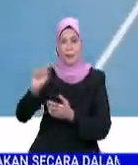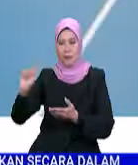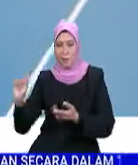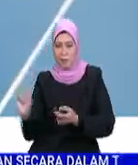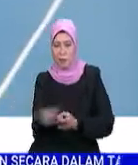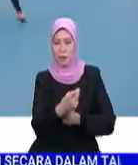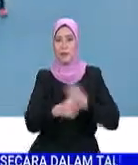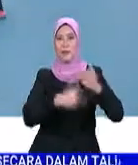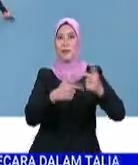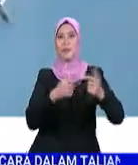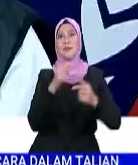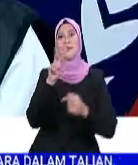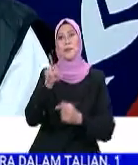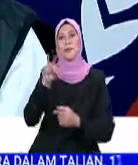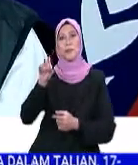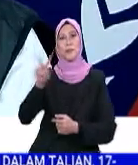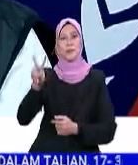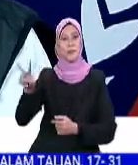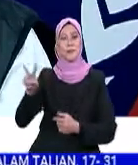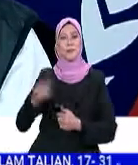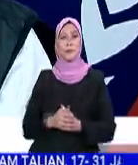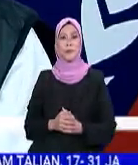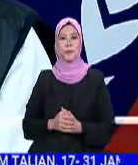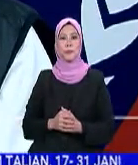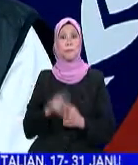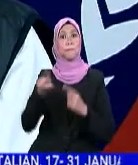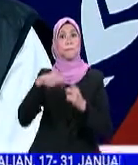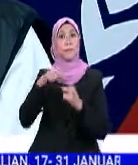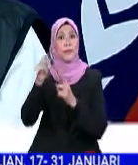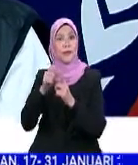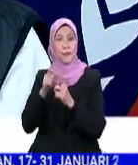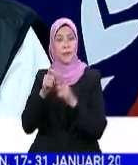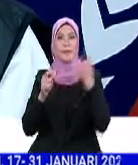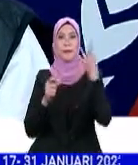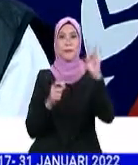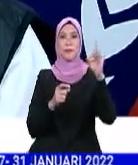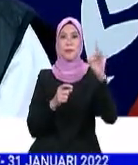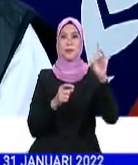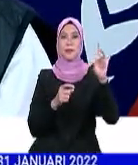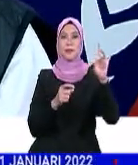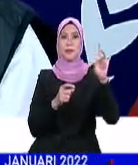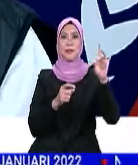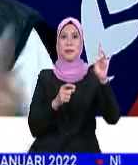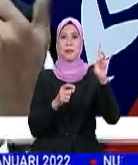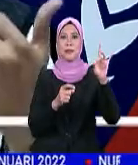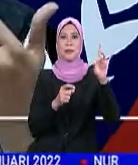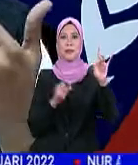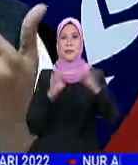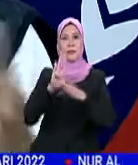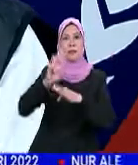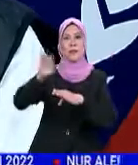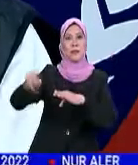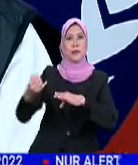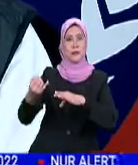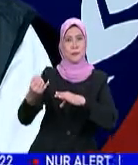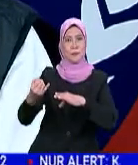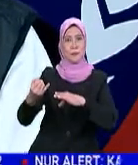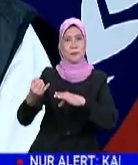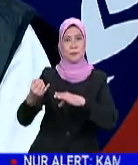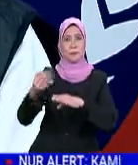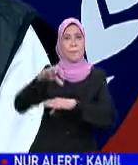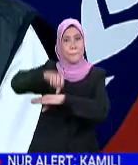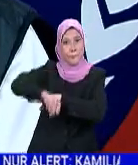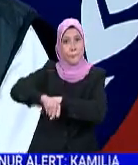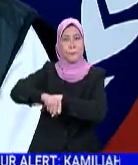Malaysia 2022. Akan diadakan pada 18 di Bukit Jalil